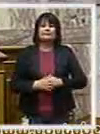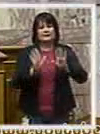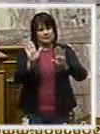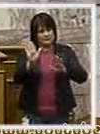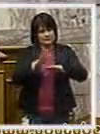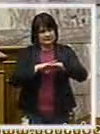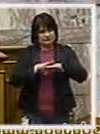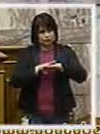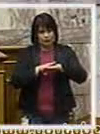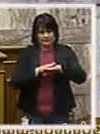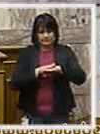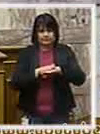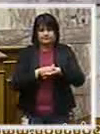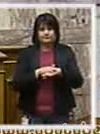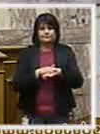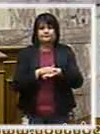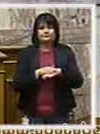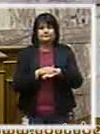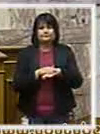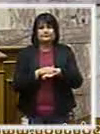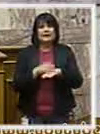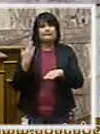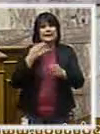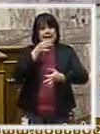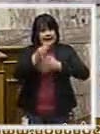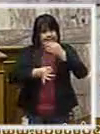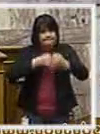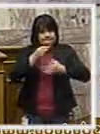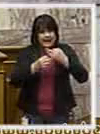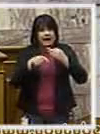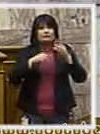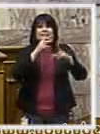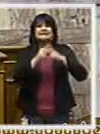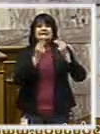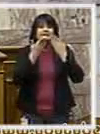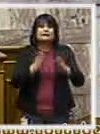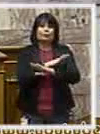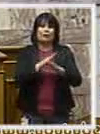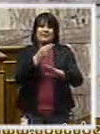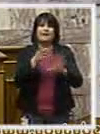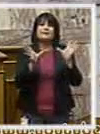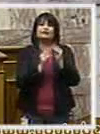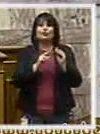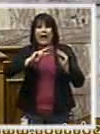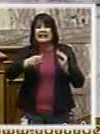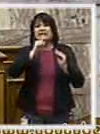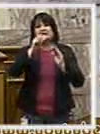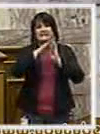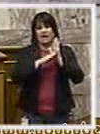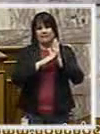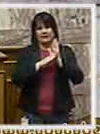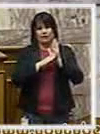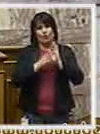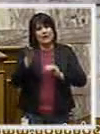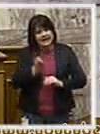με συγχωρείτε. Με συγχωρείτε. Εξήγησα νωρίτερα ότι η συζήτηση είχε ολοκληρωθεί. Ήρθε ο πρόεδρος της κοινοβουλευτικής ομάδας,